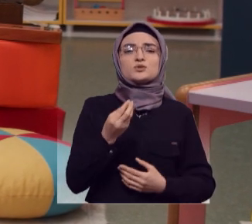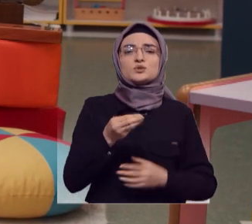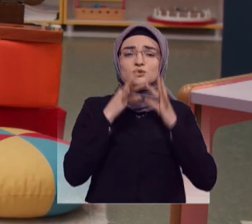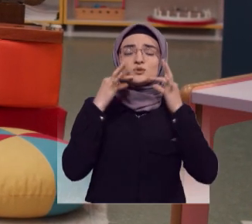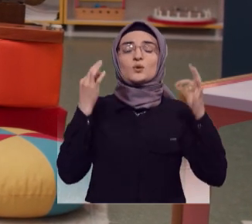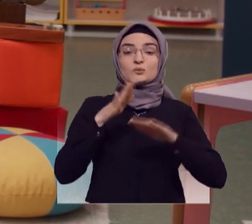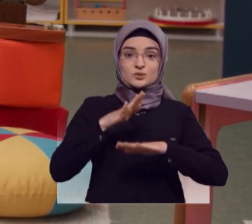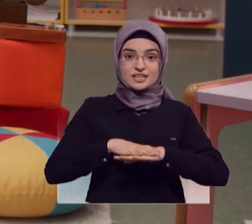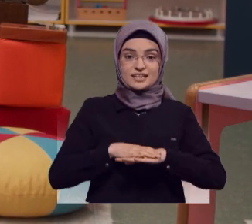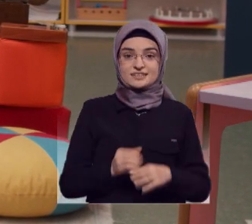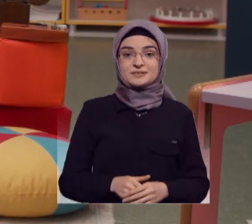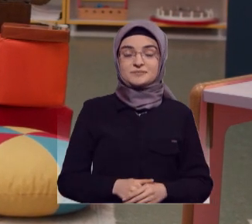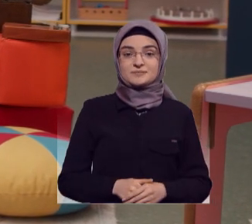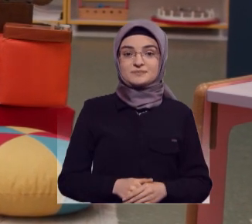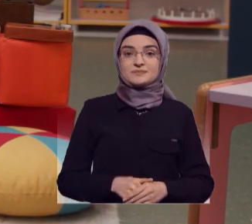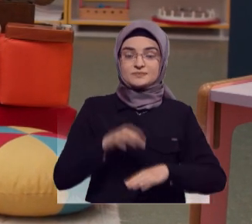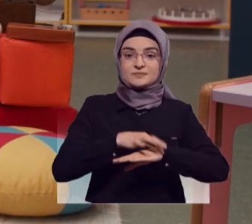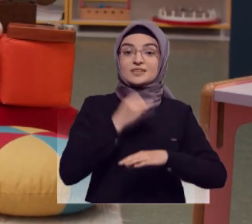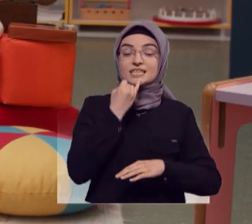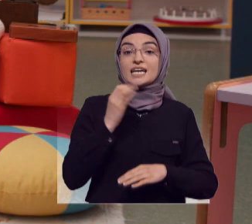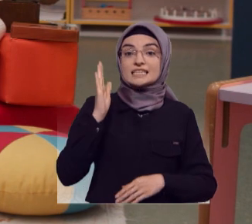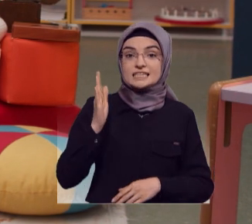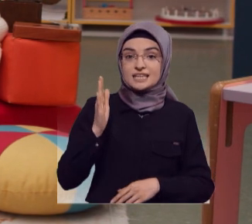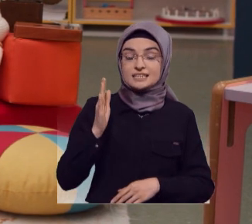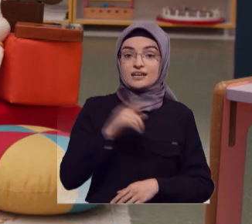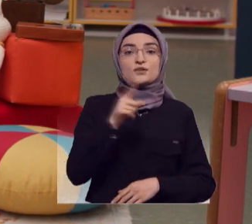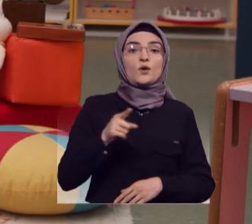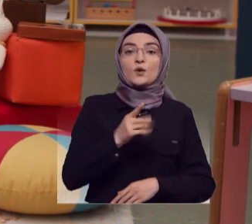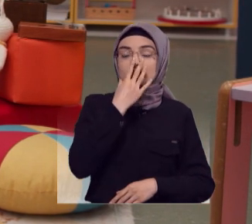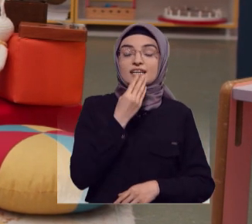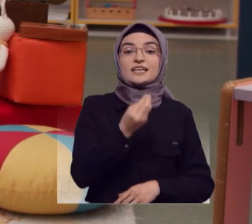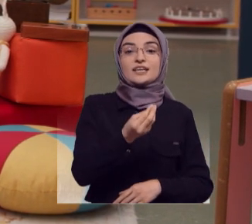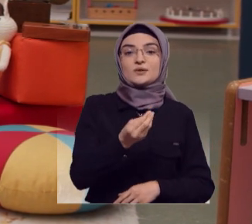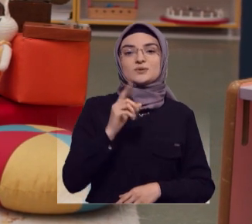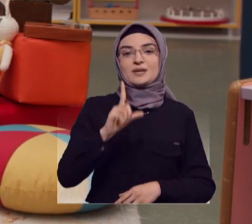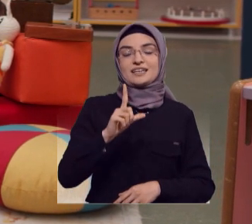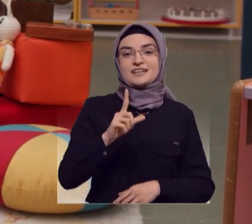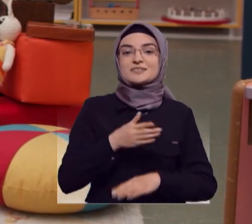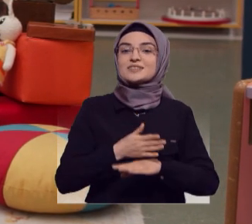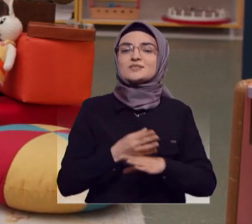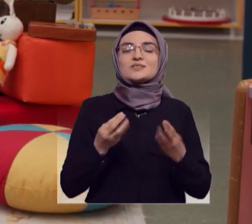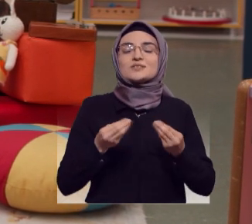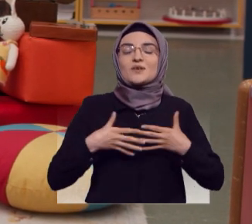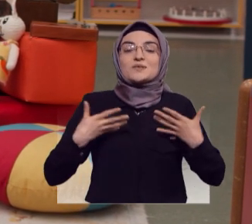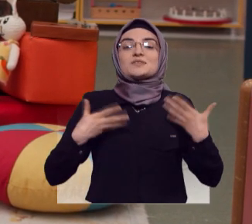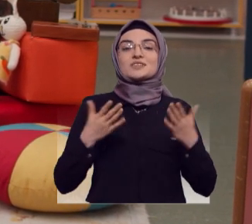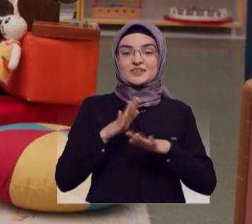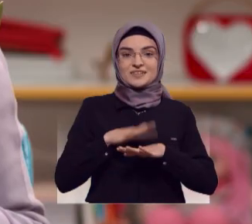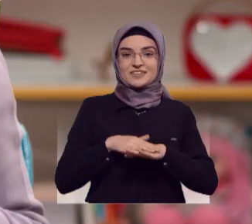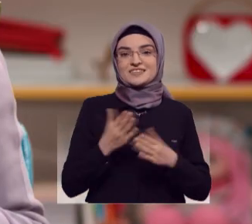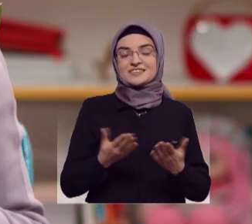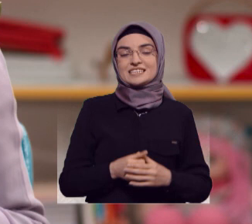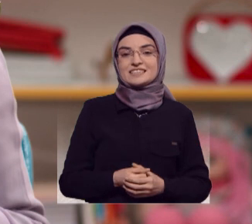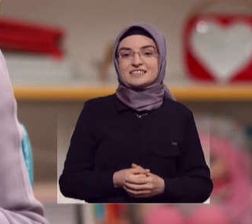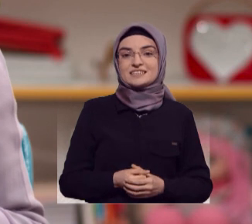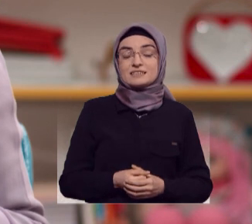nasıl mutlu olmuştu hatırlıyor musunuz? Hasta ziyaretine giderken onlara hediye götürmek gerekir. Çünkü çok mutlu oluyorlar.